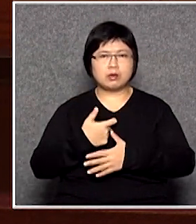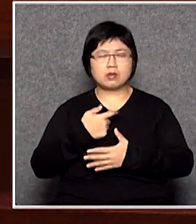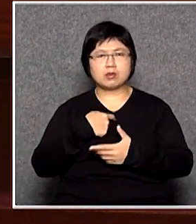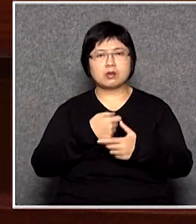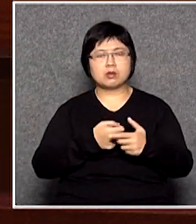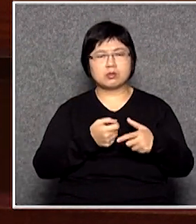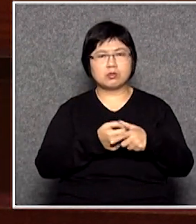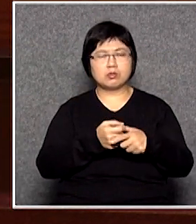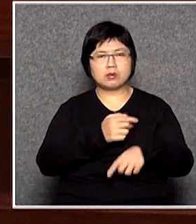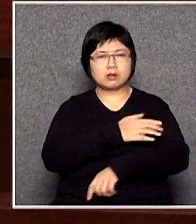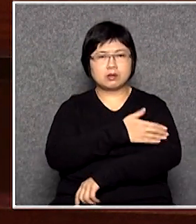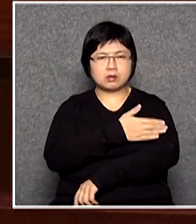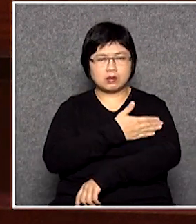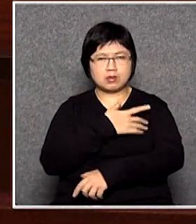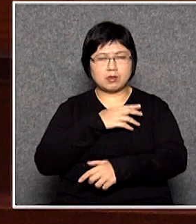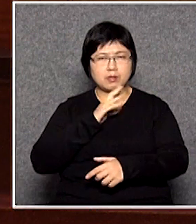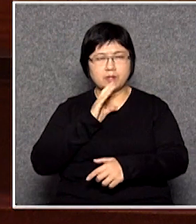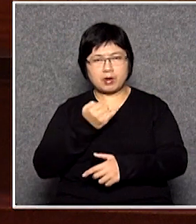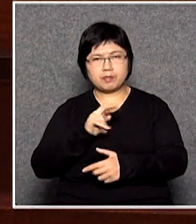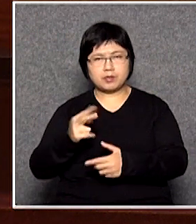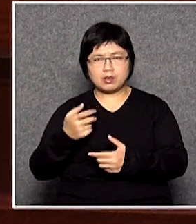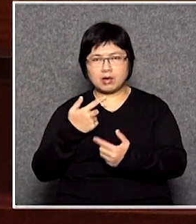為不當，變成合理或者合法。